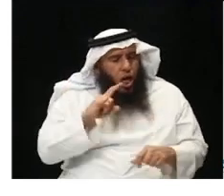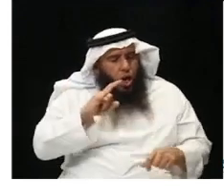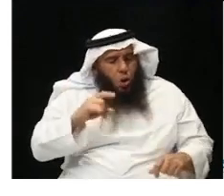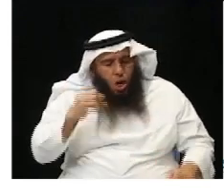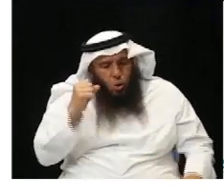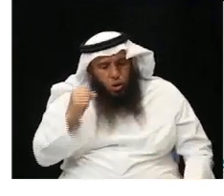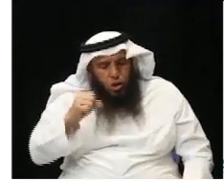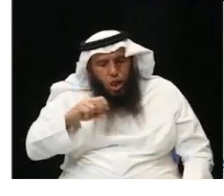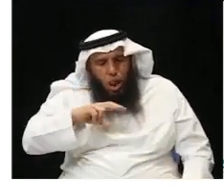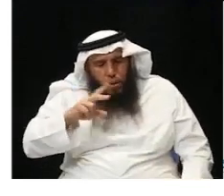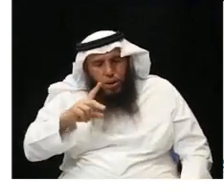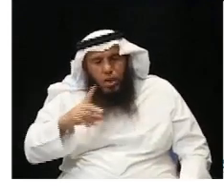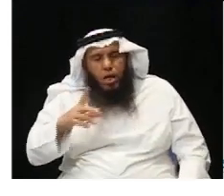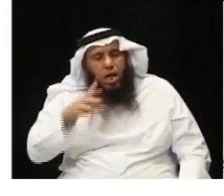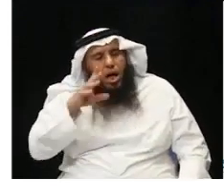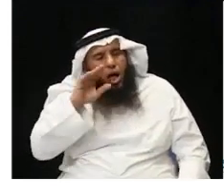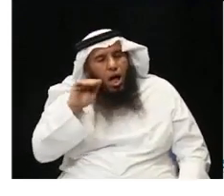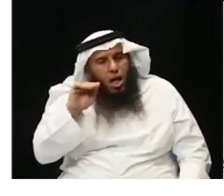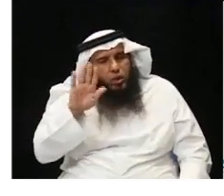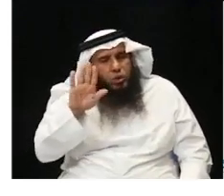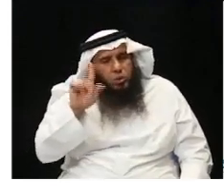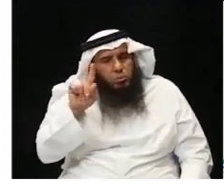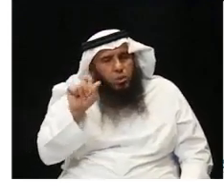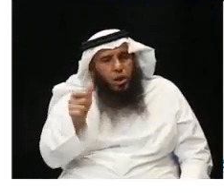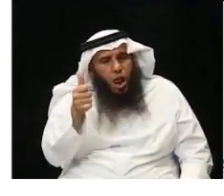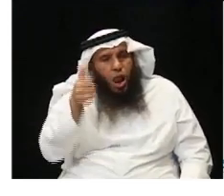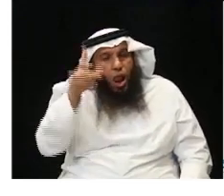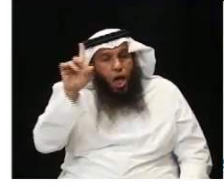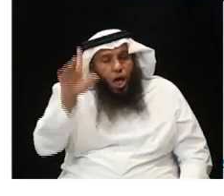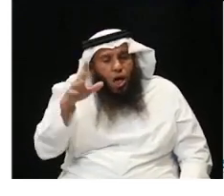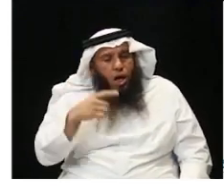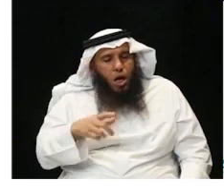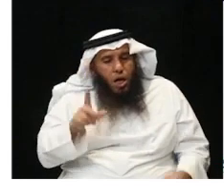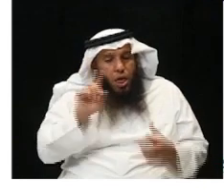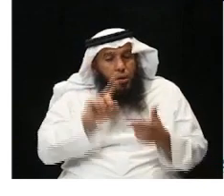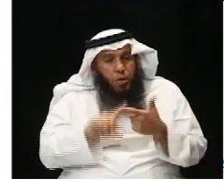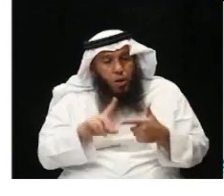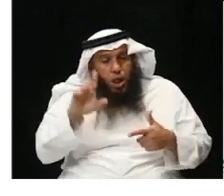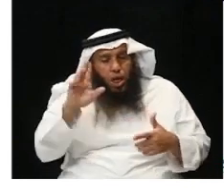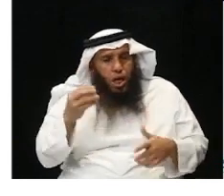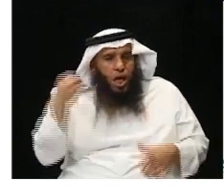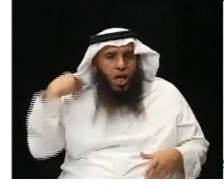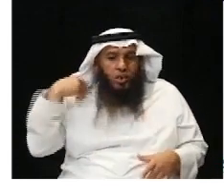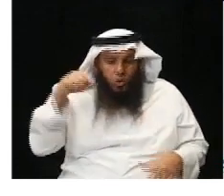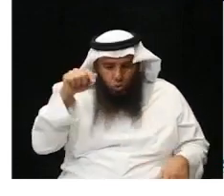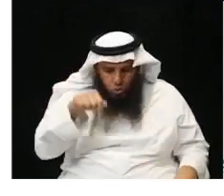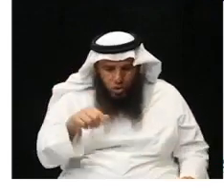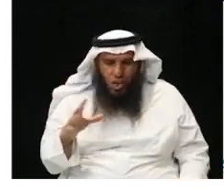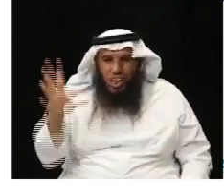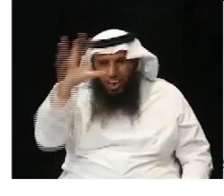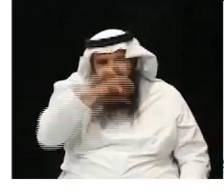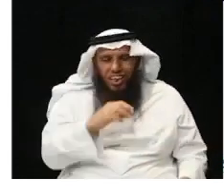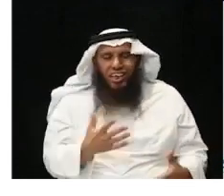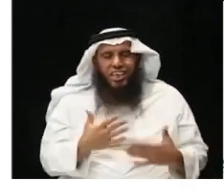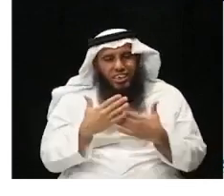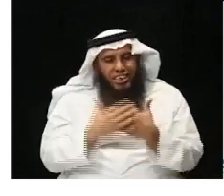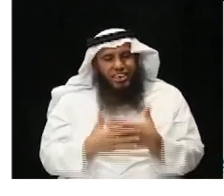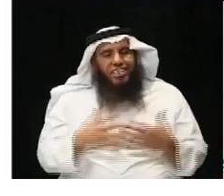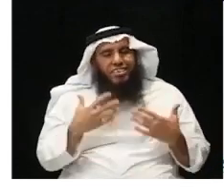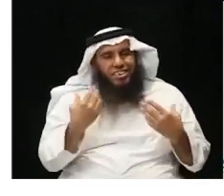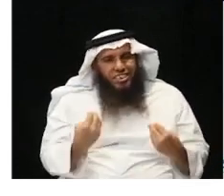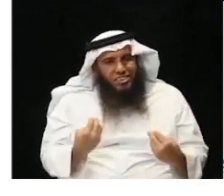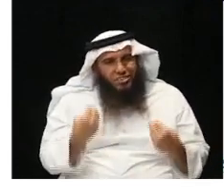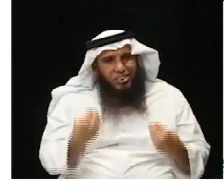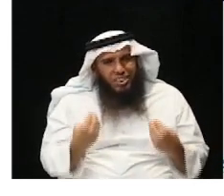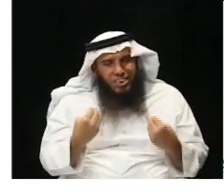إلا بالله وحسبنا الله ونعم الوكيل، وهنا ينال أجره في الدنيا وينال أيضا الأجر في الآخرة. ولهذا